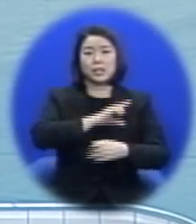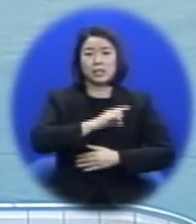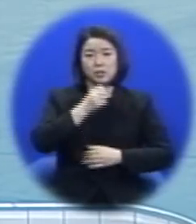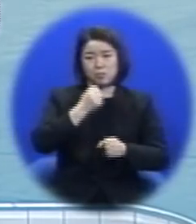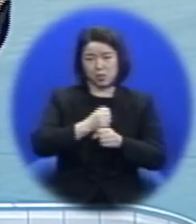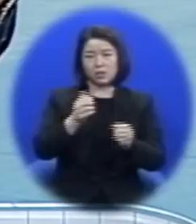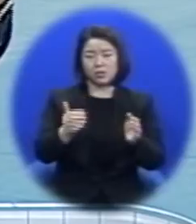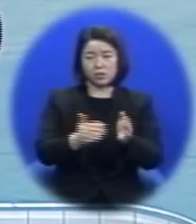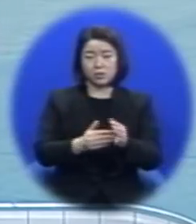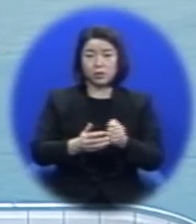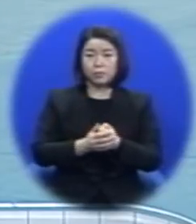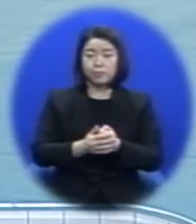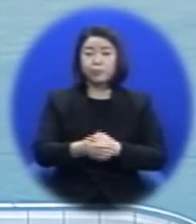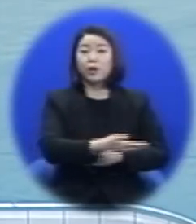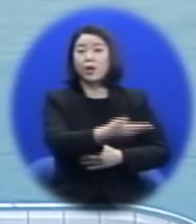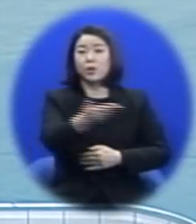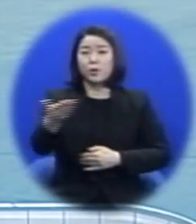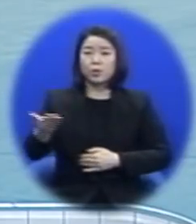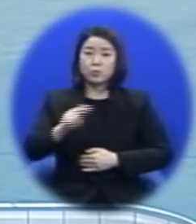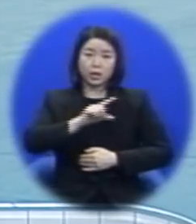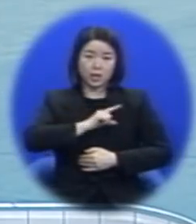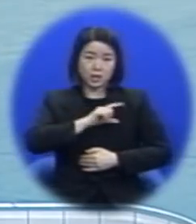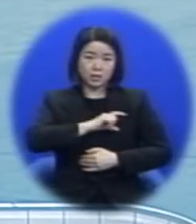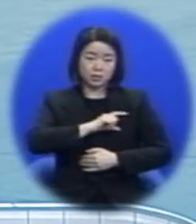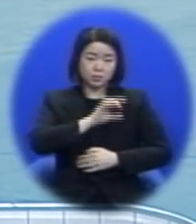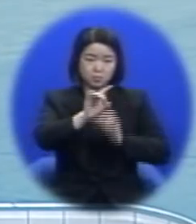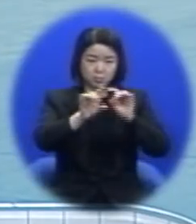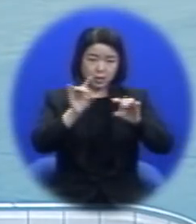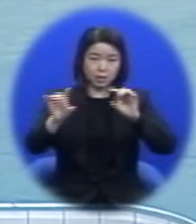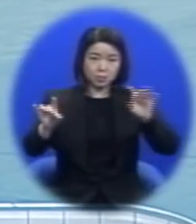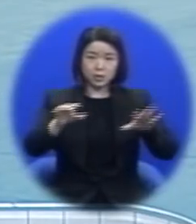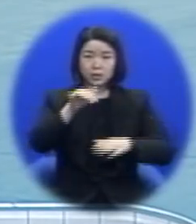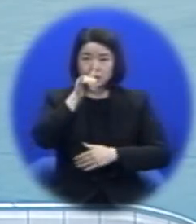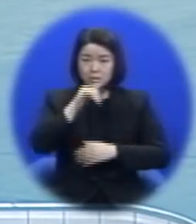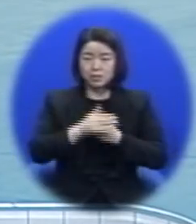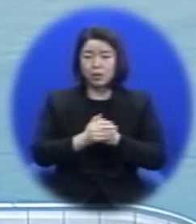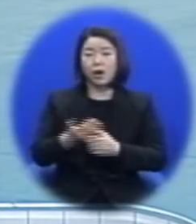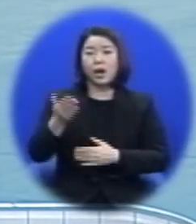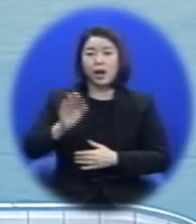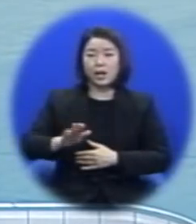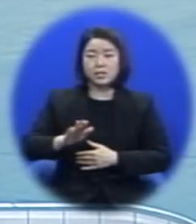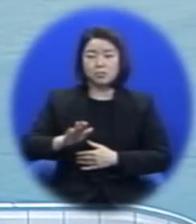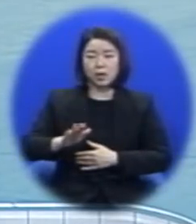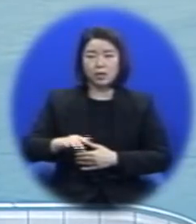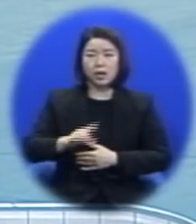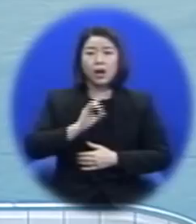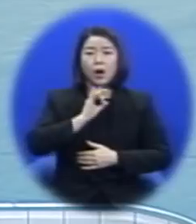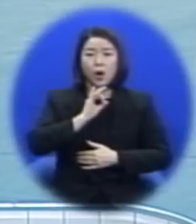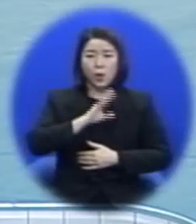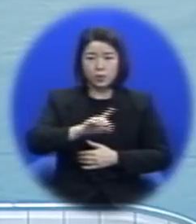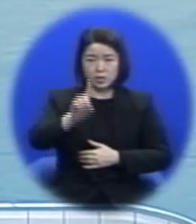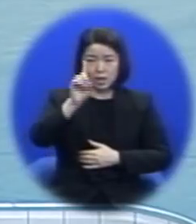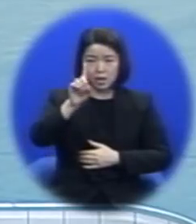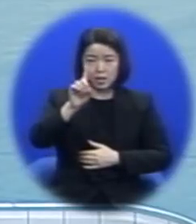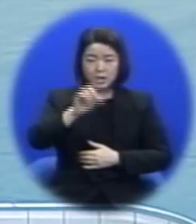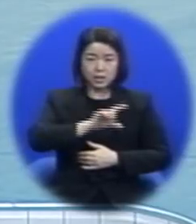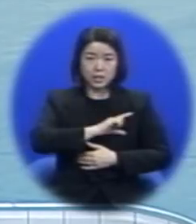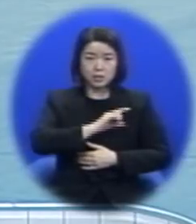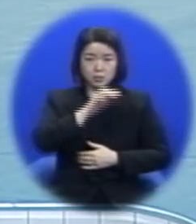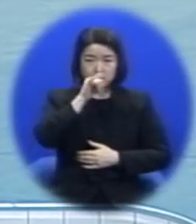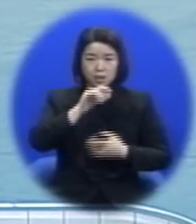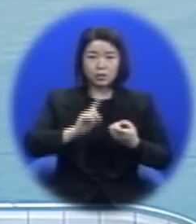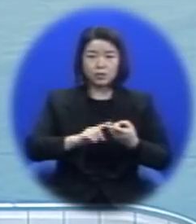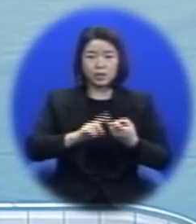여러분, 여러분에게도 이름이 다 있으실 겁니다. 그렇지만 여러분에게 한 가지 이름밖에 없다는 사실을